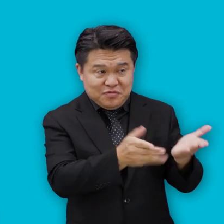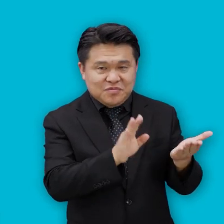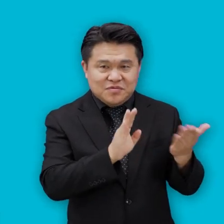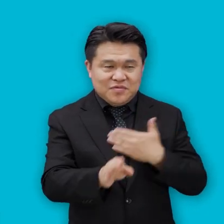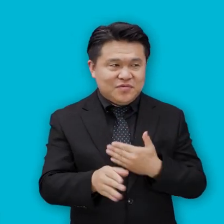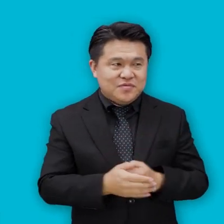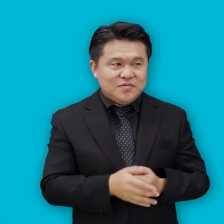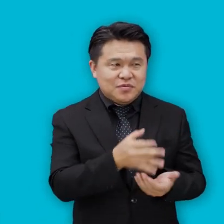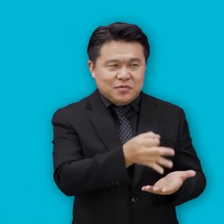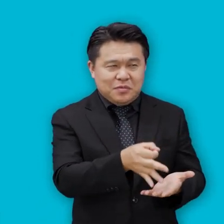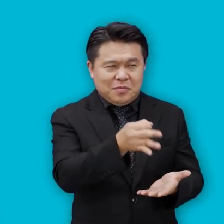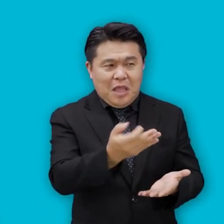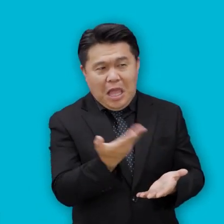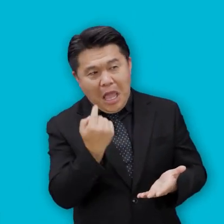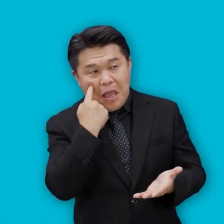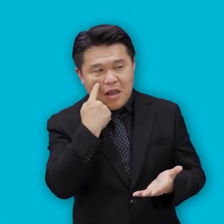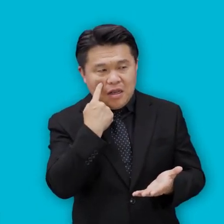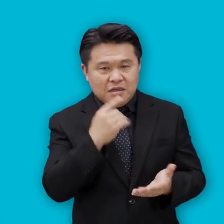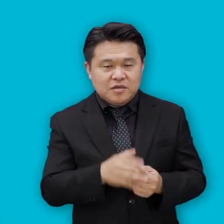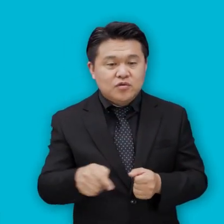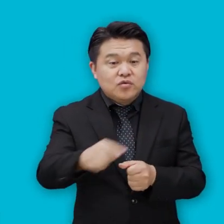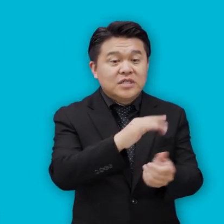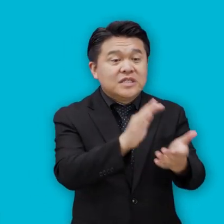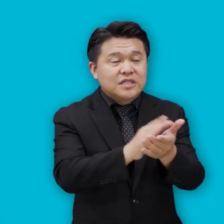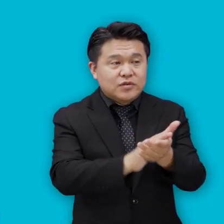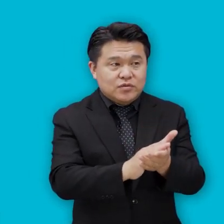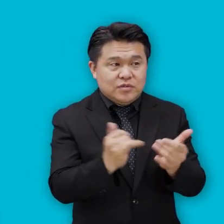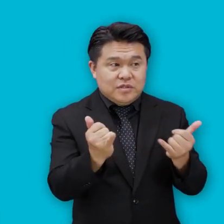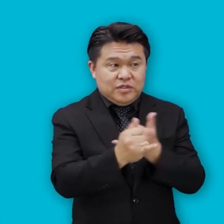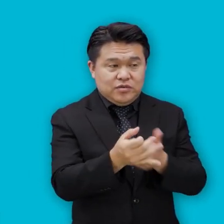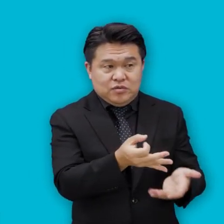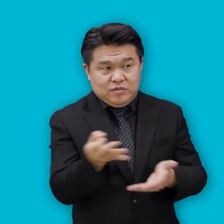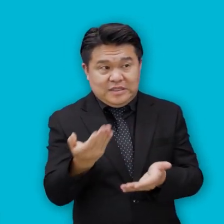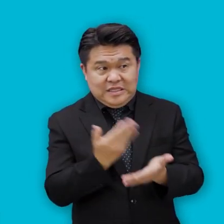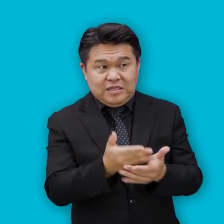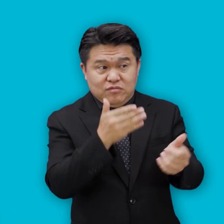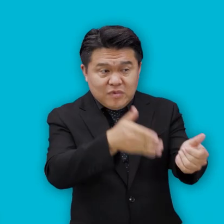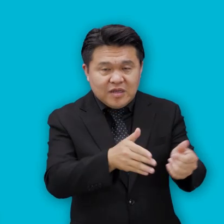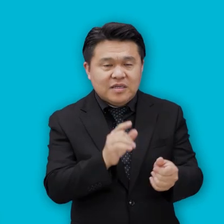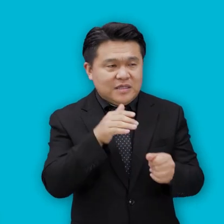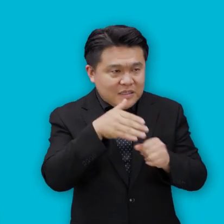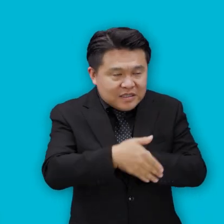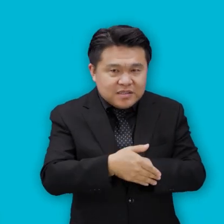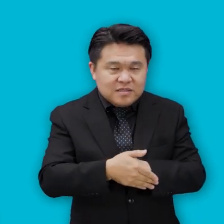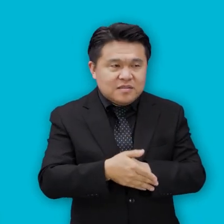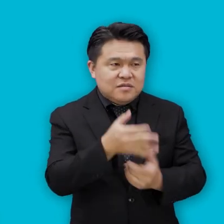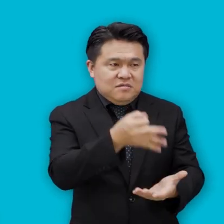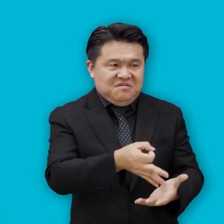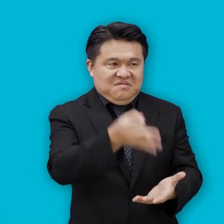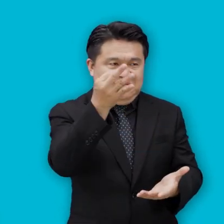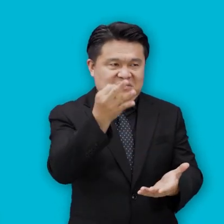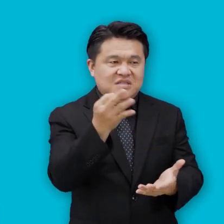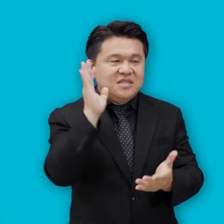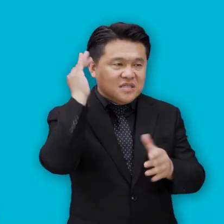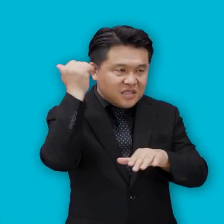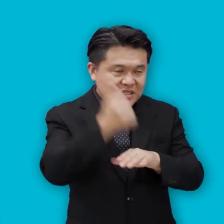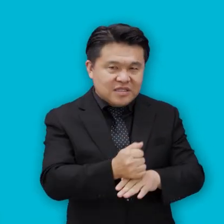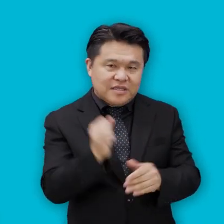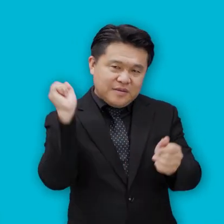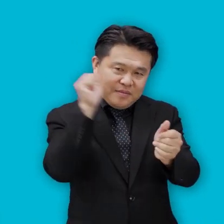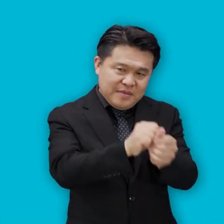투자 자금의 크기를 늘리라고 하거나 주변 친구나 친지의 투자를 소개시켜달라고 부탁하며 투자 자금의 크기를 키워가는 수법이